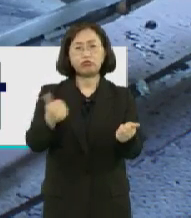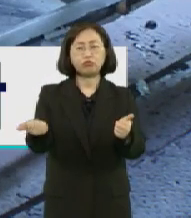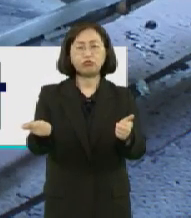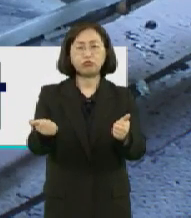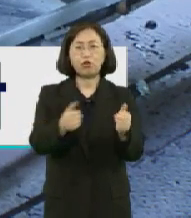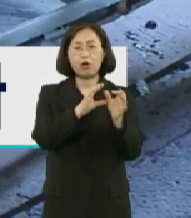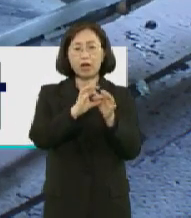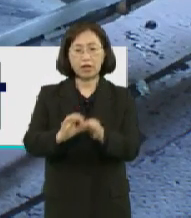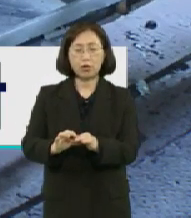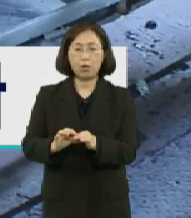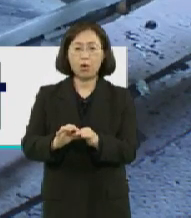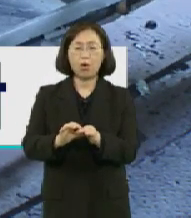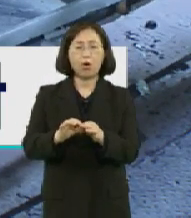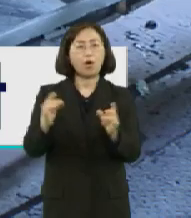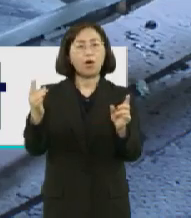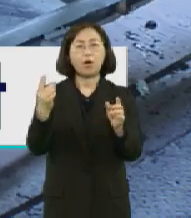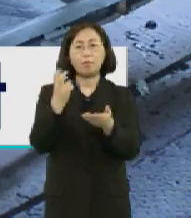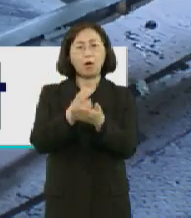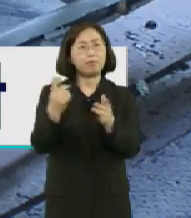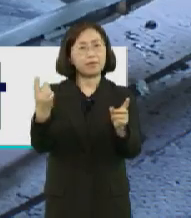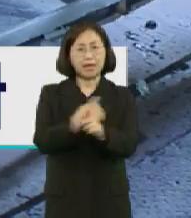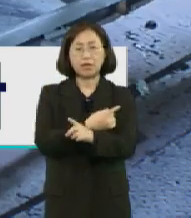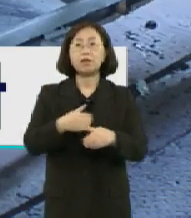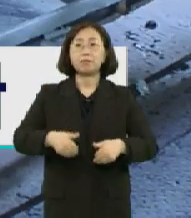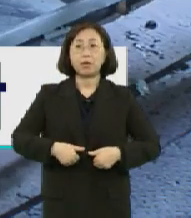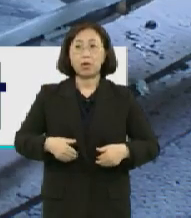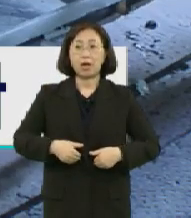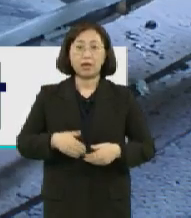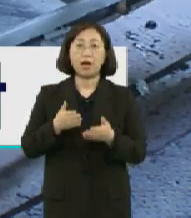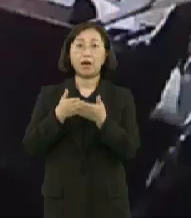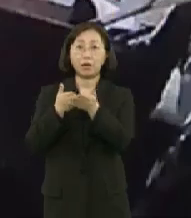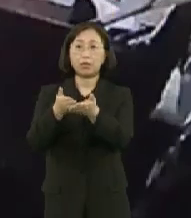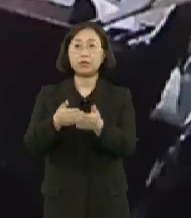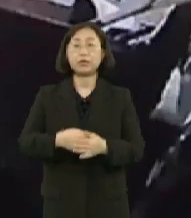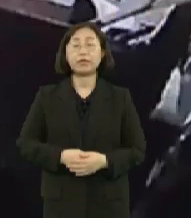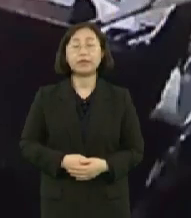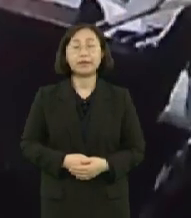개선을 요구하는 목소리가 커지고 있습니다. 김철진 기자입니다.